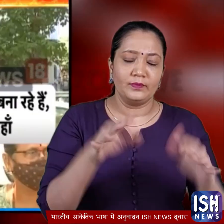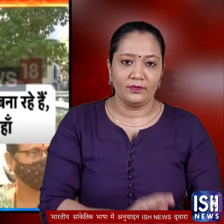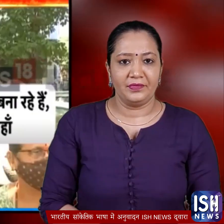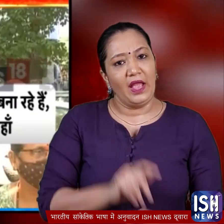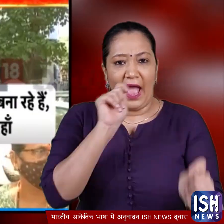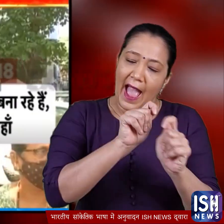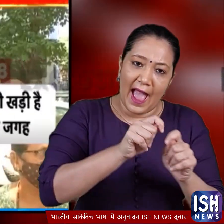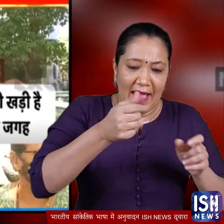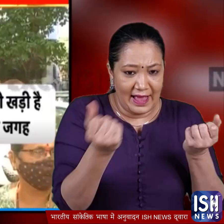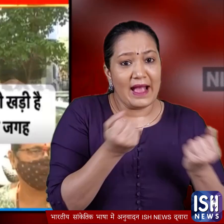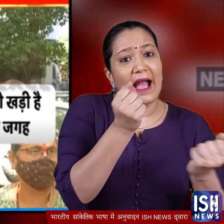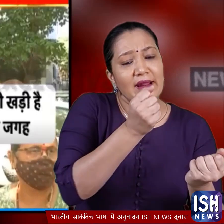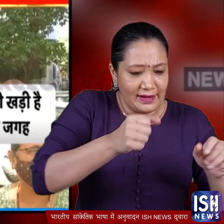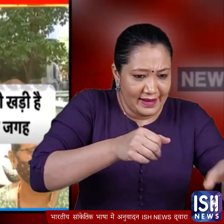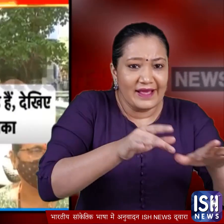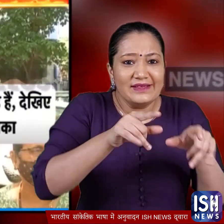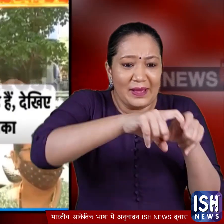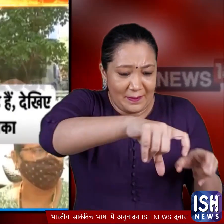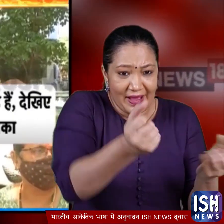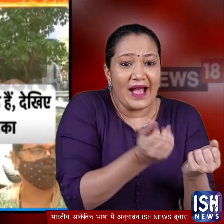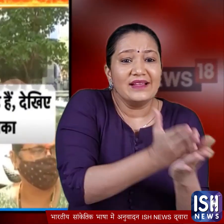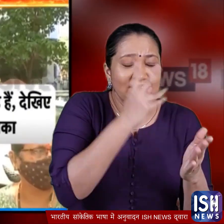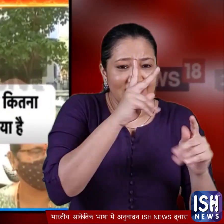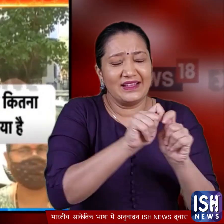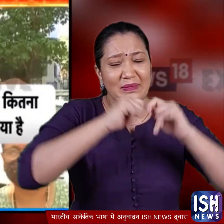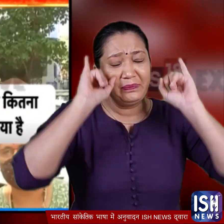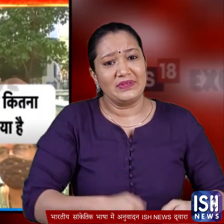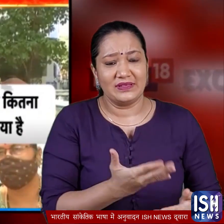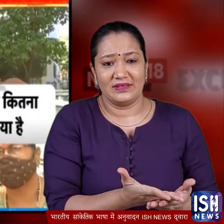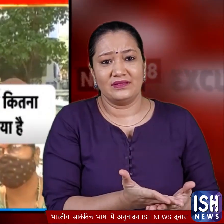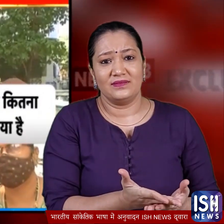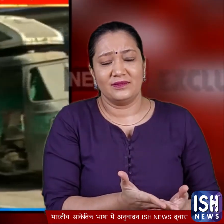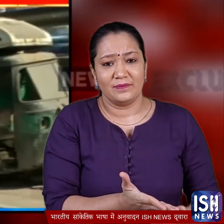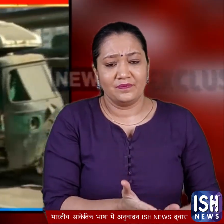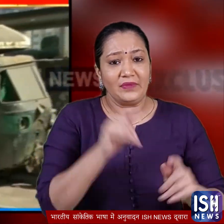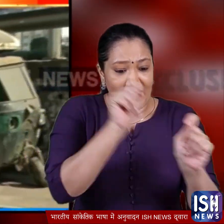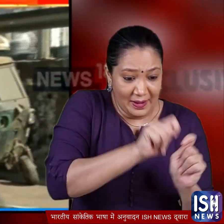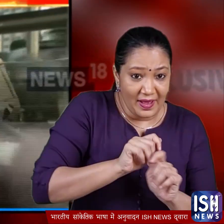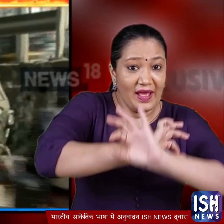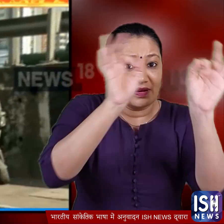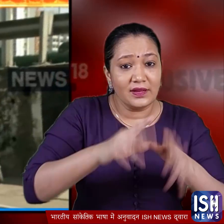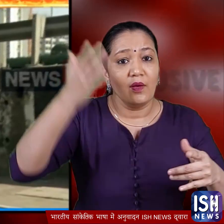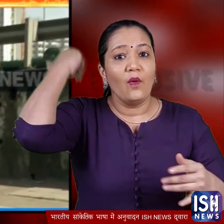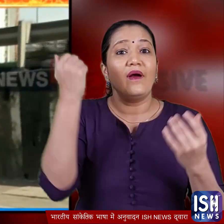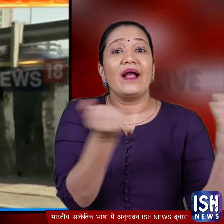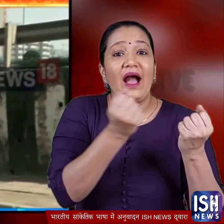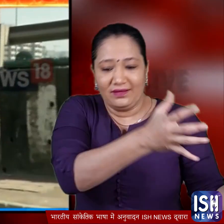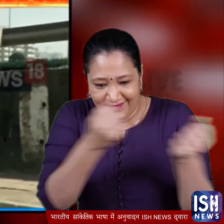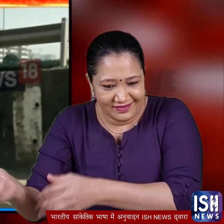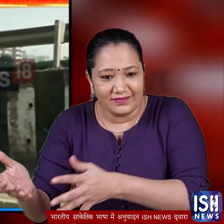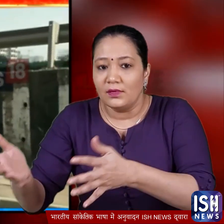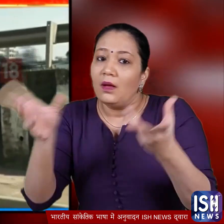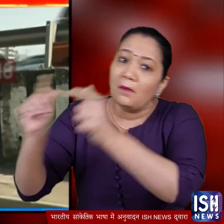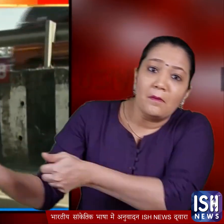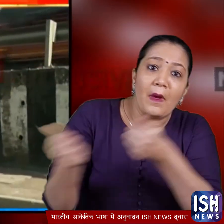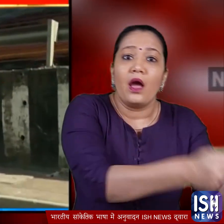गई। फुटपाथ बना रहे हैं, जहाँ पे गाड़ी खड़ी है उतना एरिया छोड़ दे रहे हैं। देखिए आप उनका कंस्ट्रक्शन कितना घटिया है। लेकिन मरम्मत के बाद पुरानी और खराब गाड़ियों